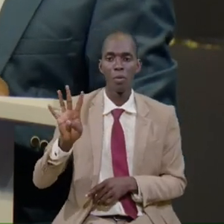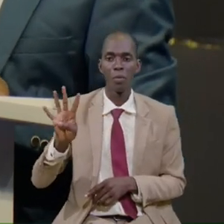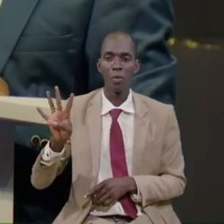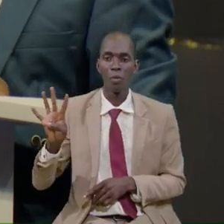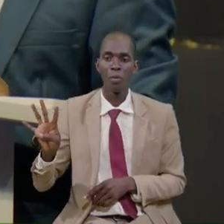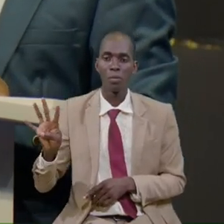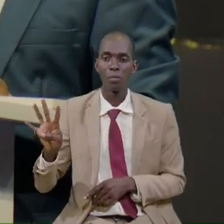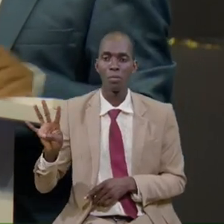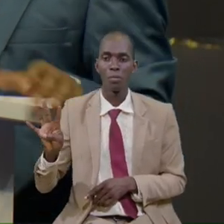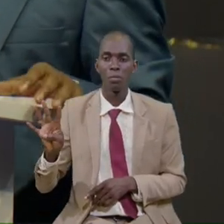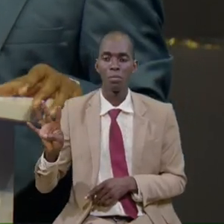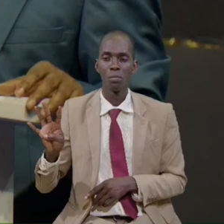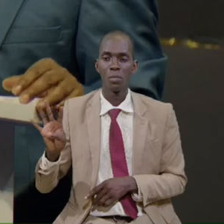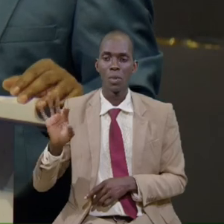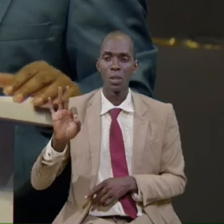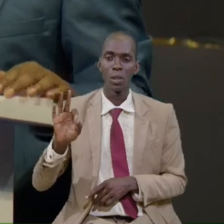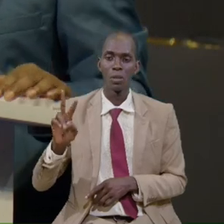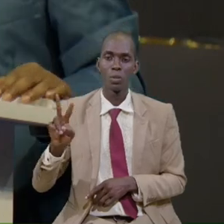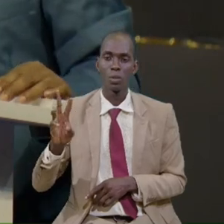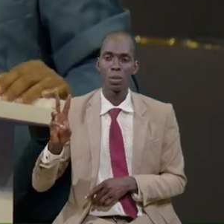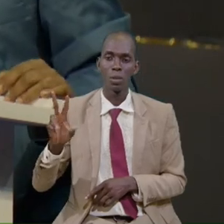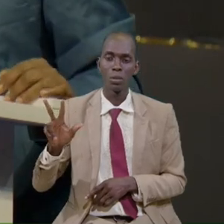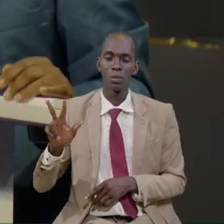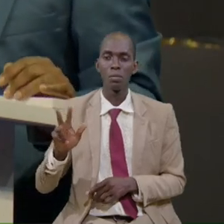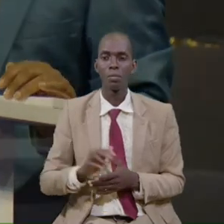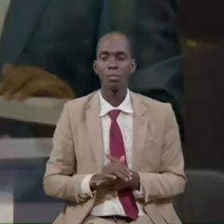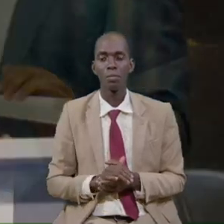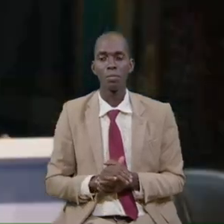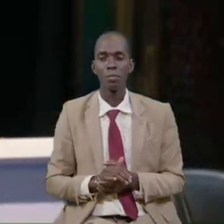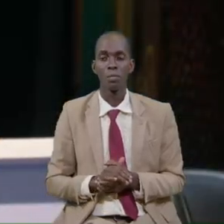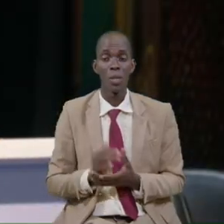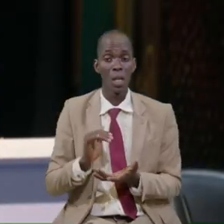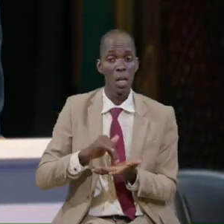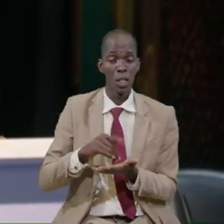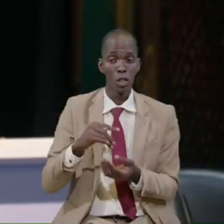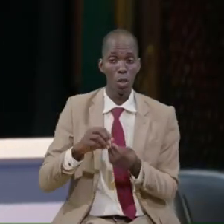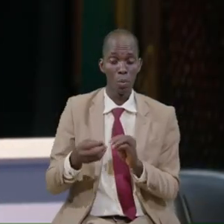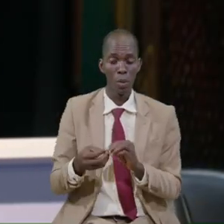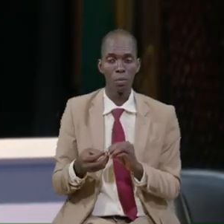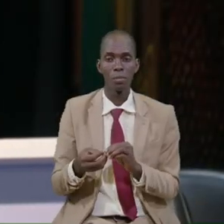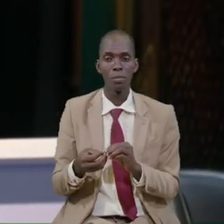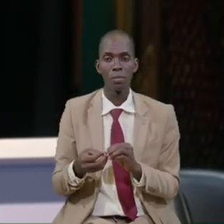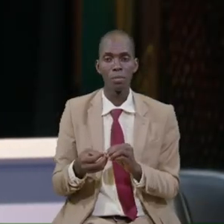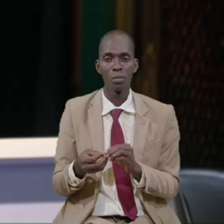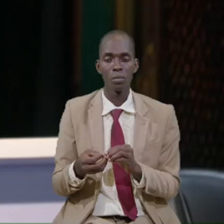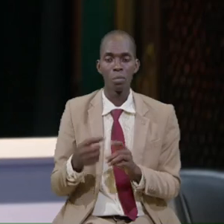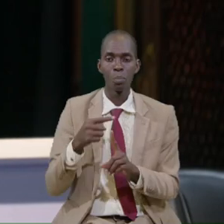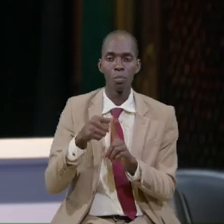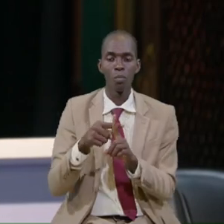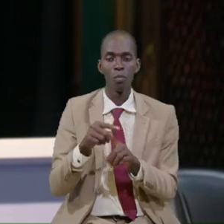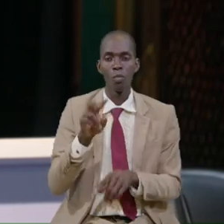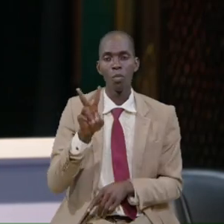4 9 2 et 63 je reprends + 234